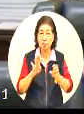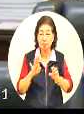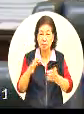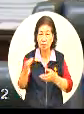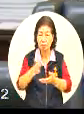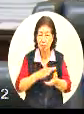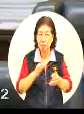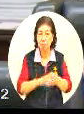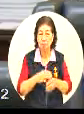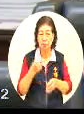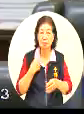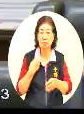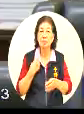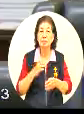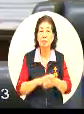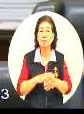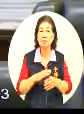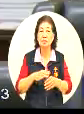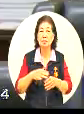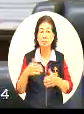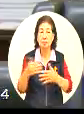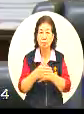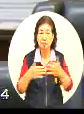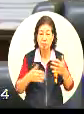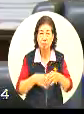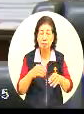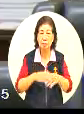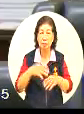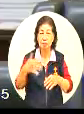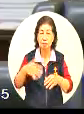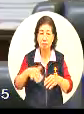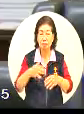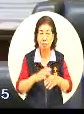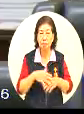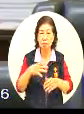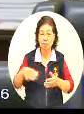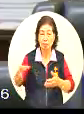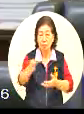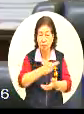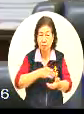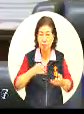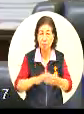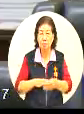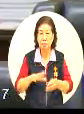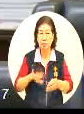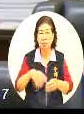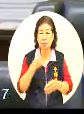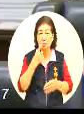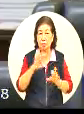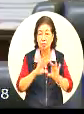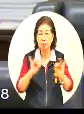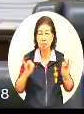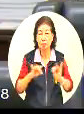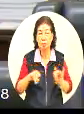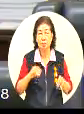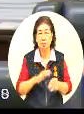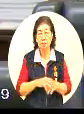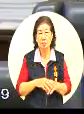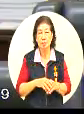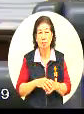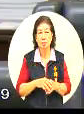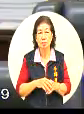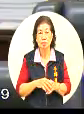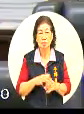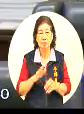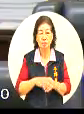知道前面是通畅虽然未征收的带状绿地可是也是